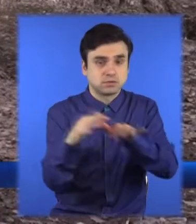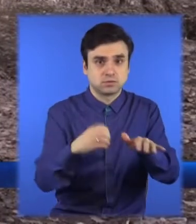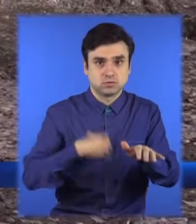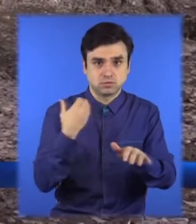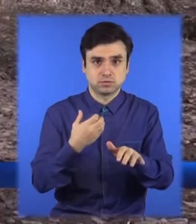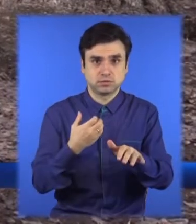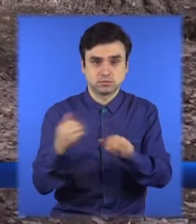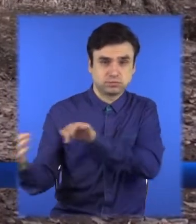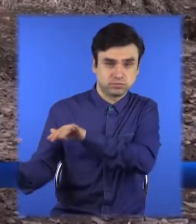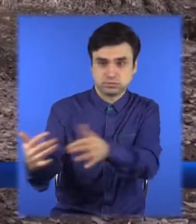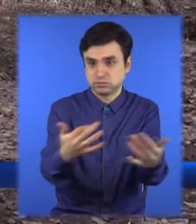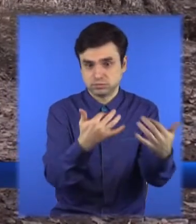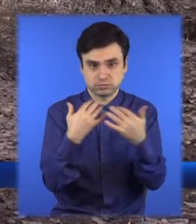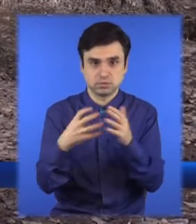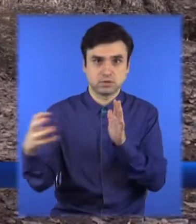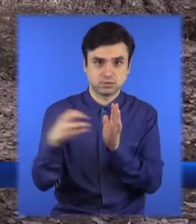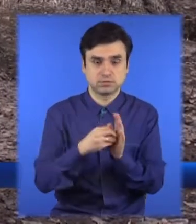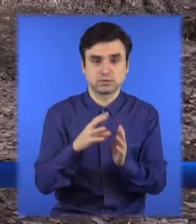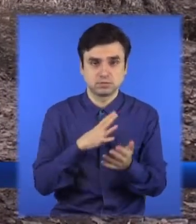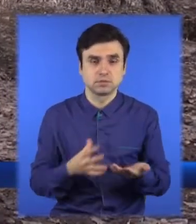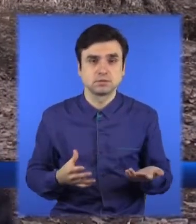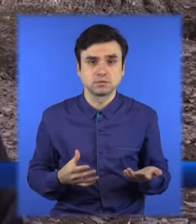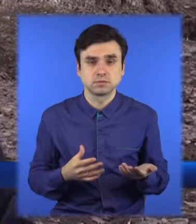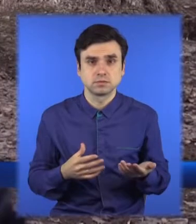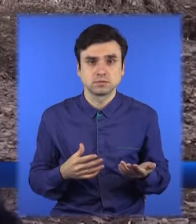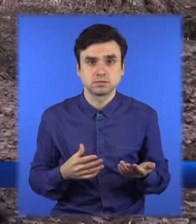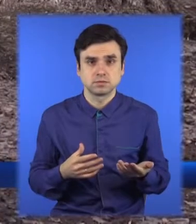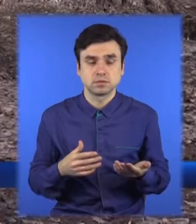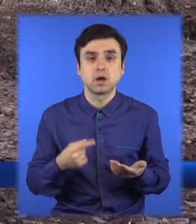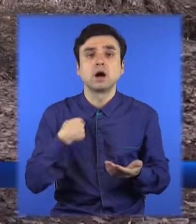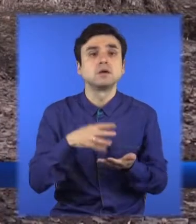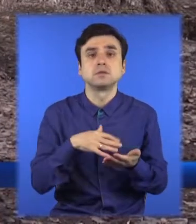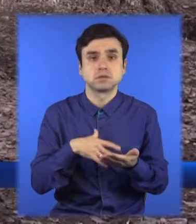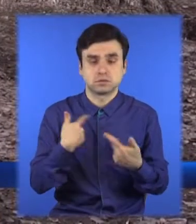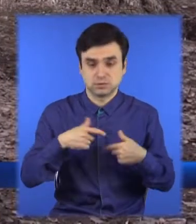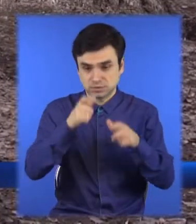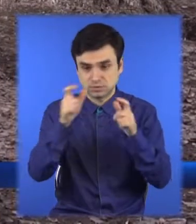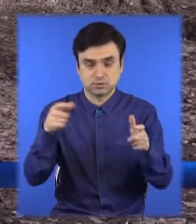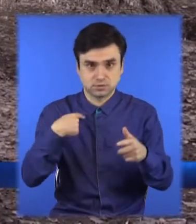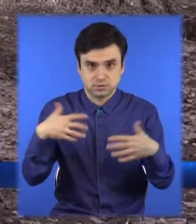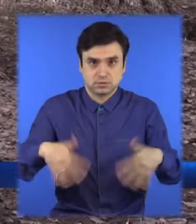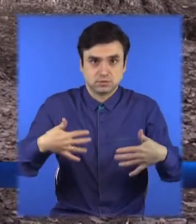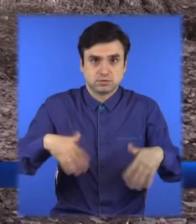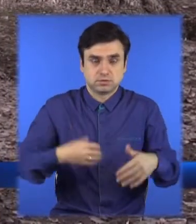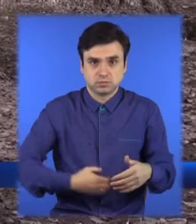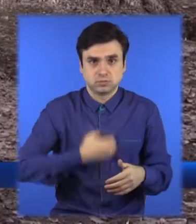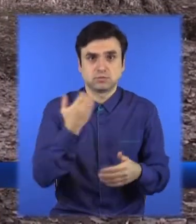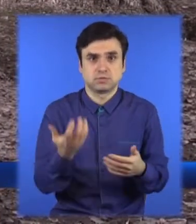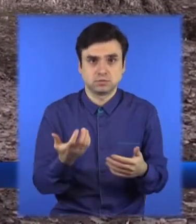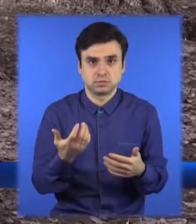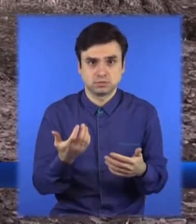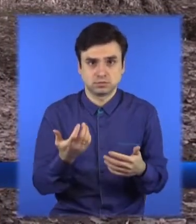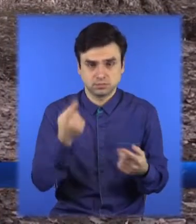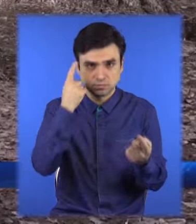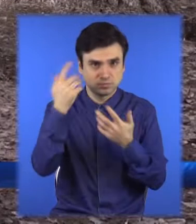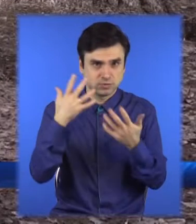мене, хватає отут за голінь і все. Ну, а я все, що кричу, в мене істерика була. Представте, що